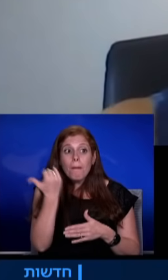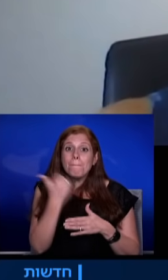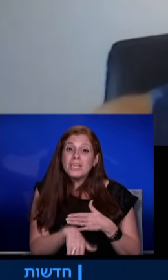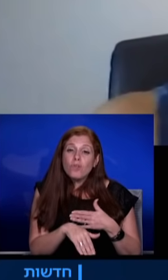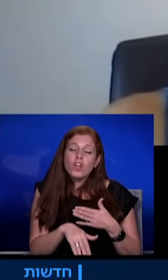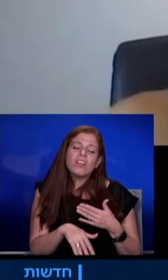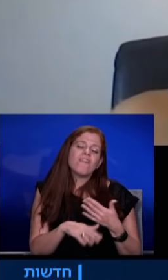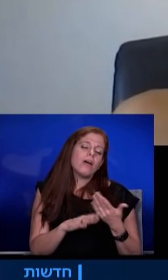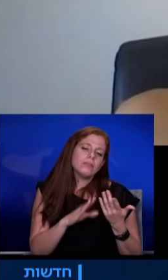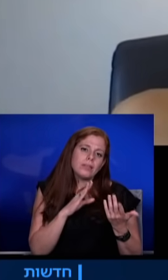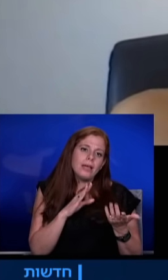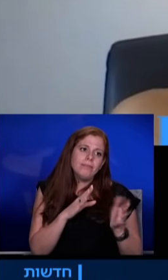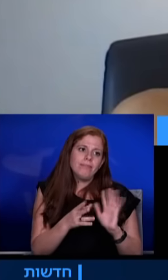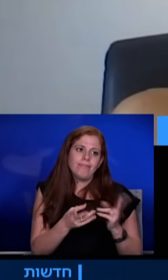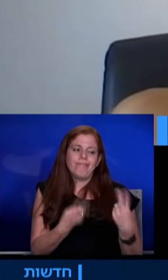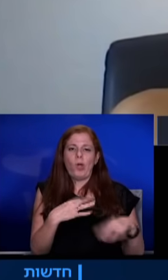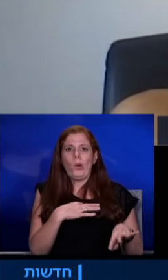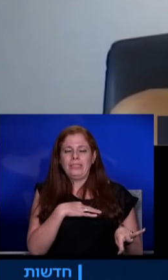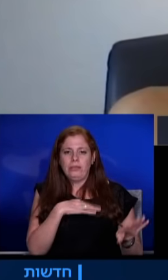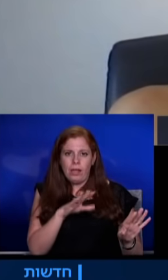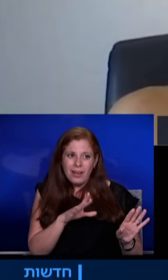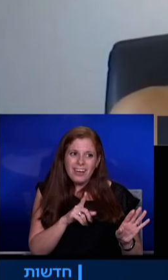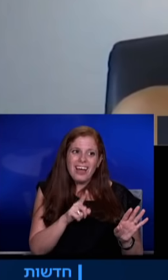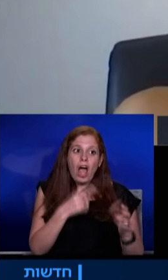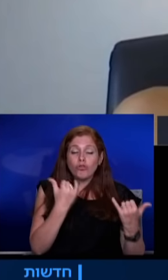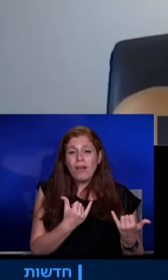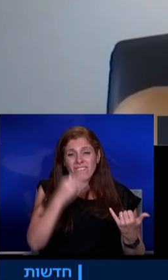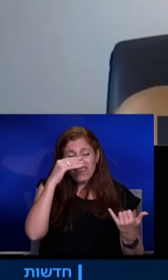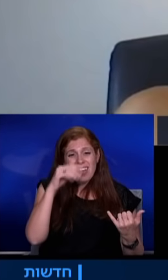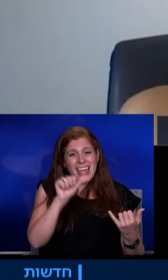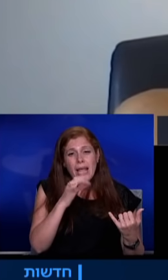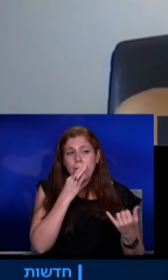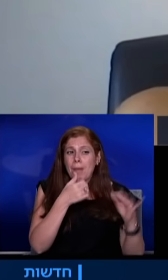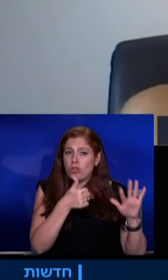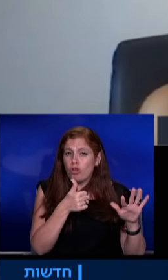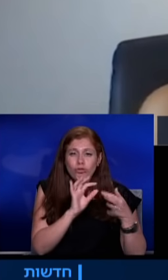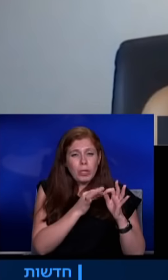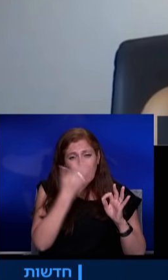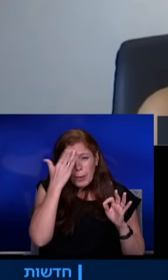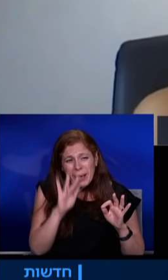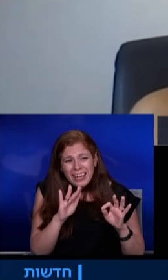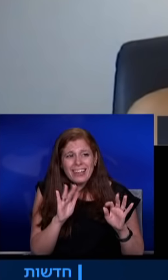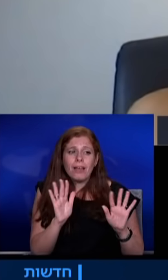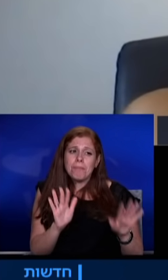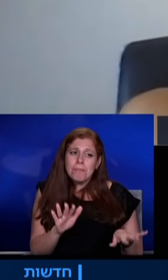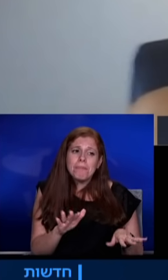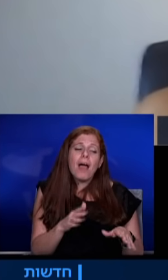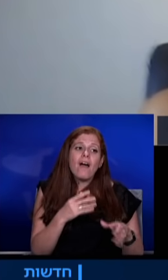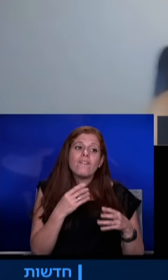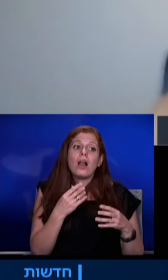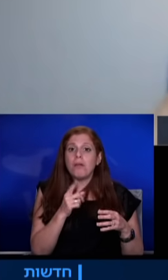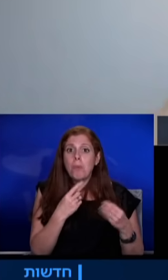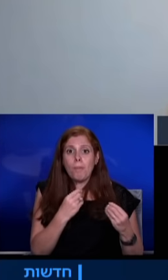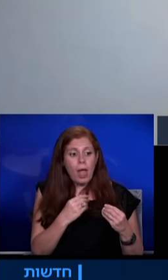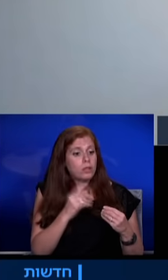חוזר. ועכשיו הייתנו ילד בן 6, והאינטרנט הוא עוד לא כל כך מכיר אותו, אוטוטו, הוא פשוט יכניס את השם שלו